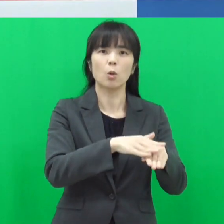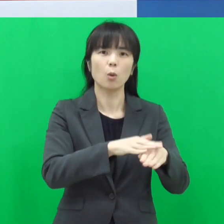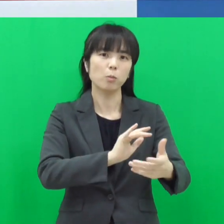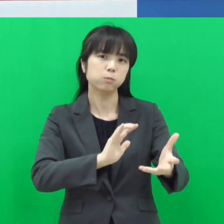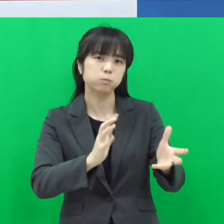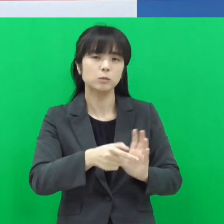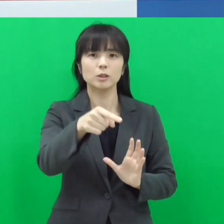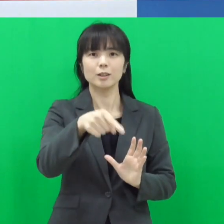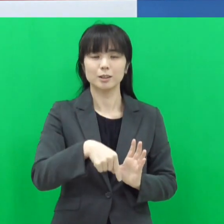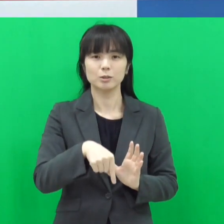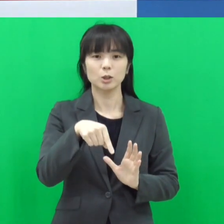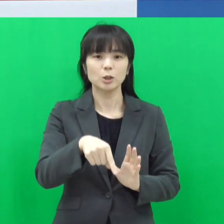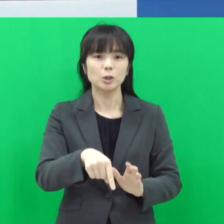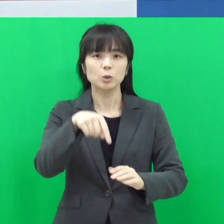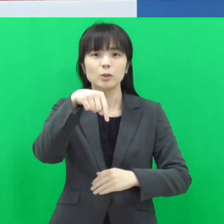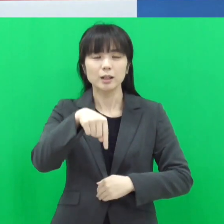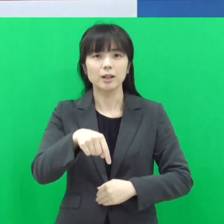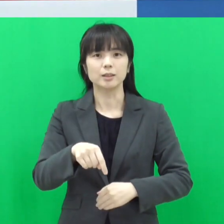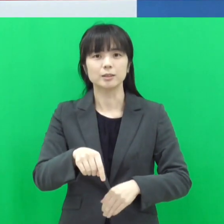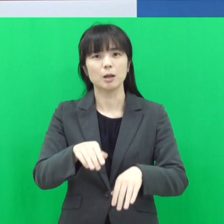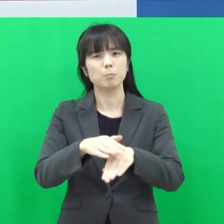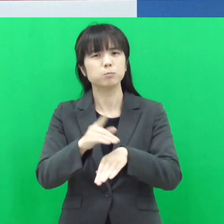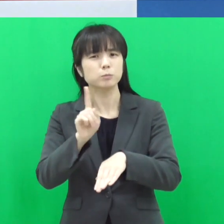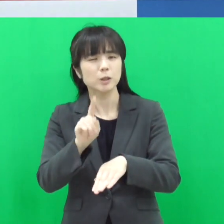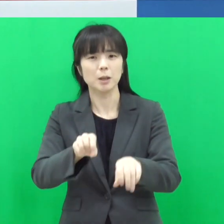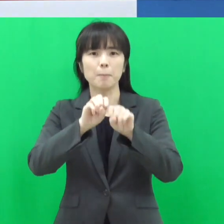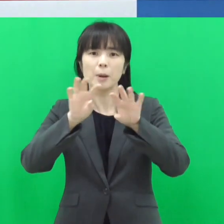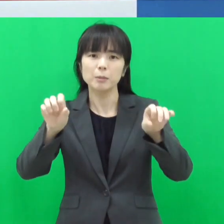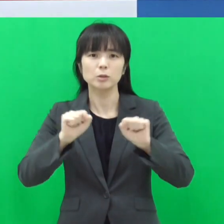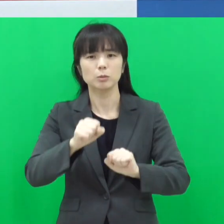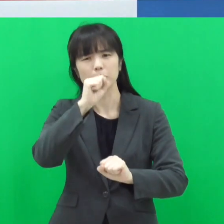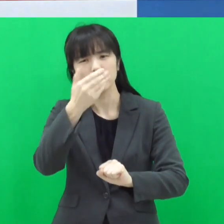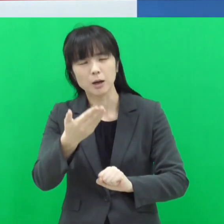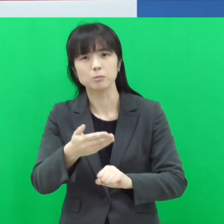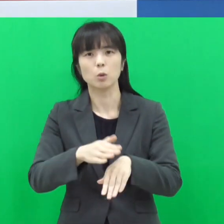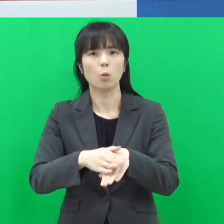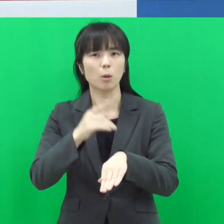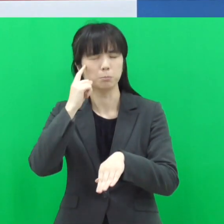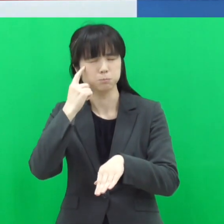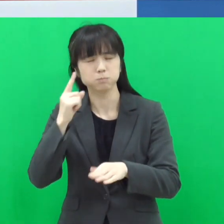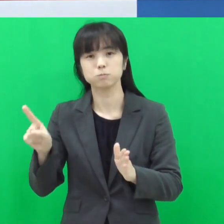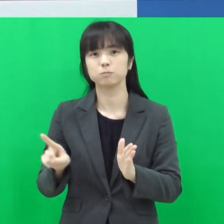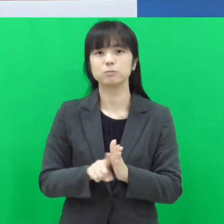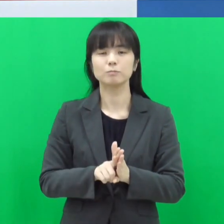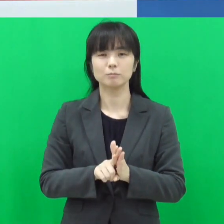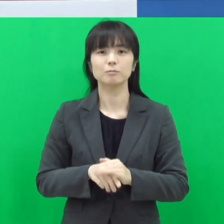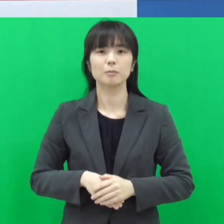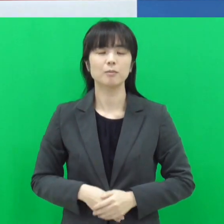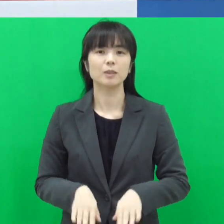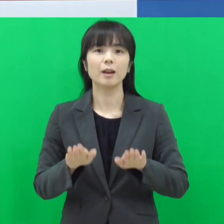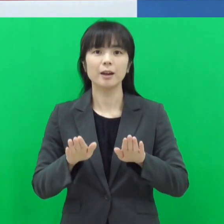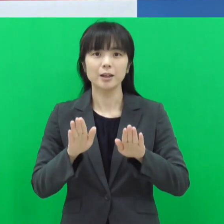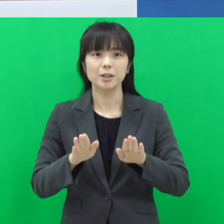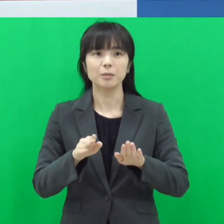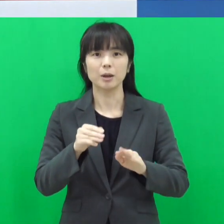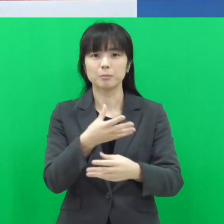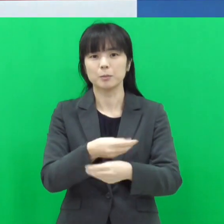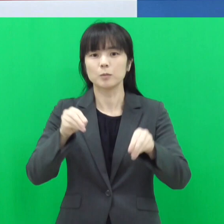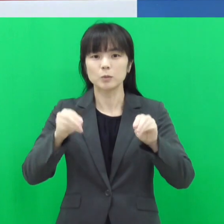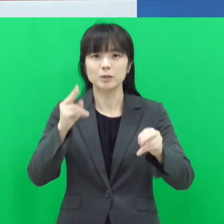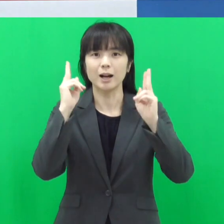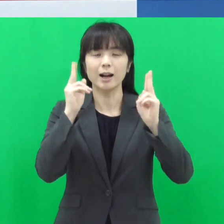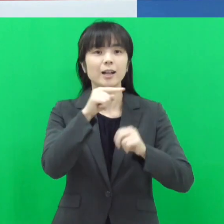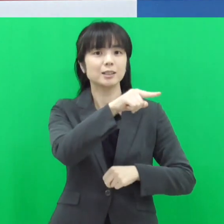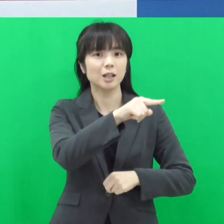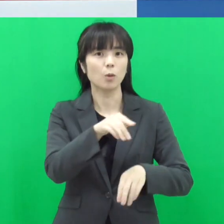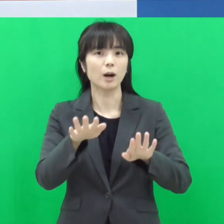ました。そうした中、首都圏において260箇所を超えるサテライトオフィスを運営する株式